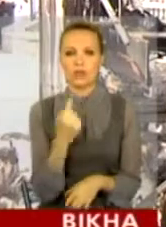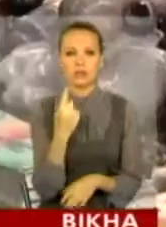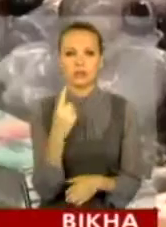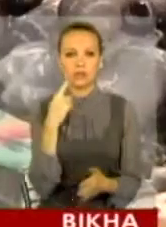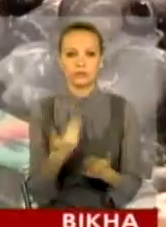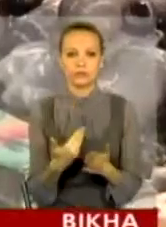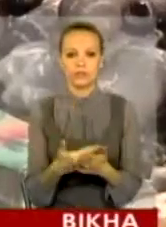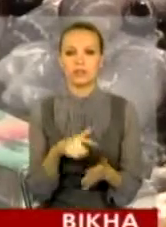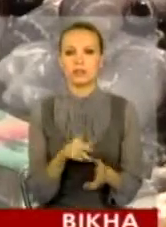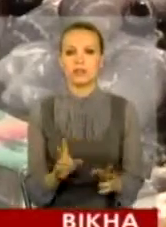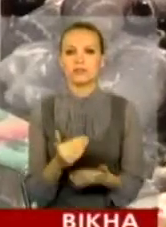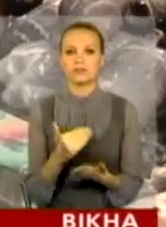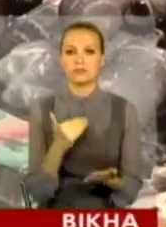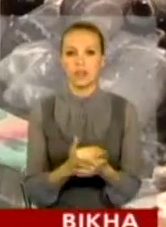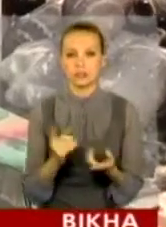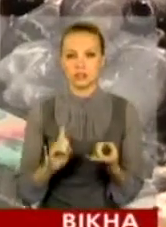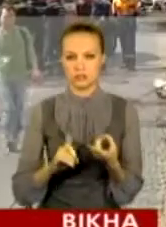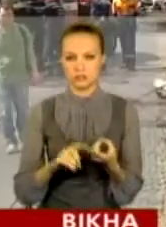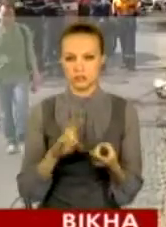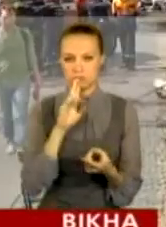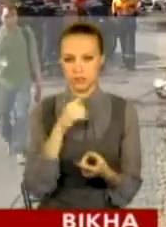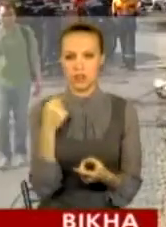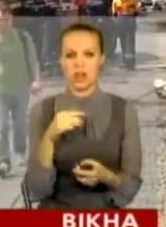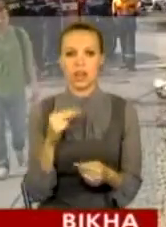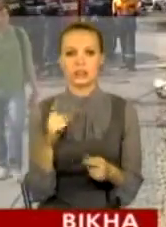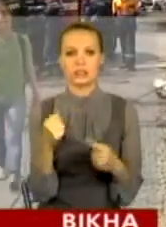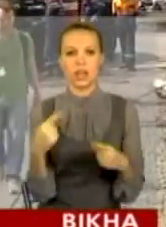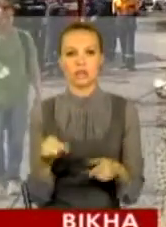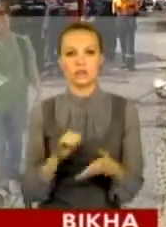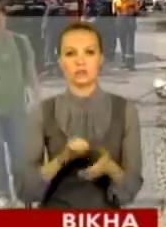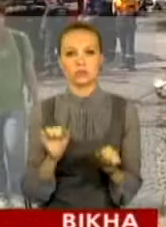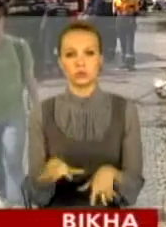однією версією, лихо сталося внаслідок короткого замкнення, за іншою, яку озвучив